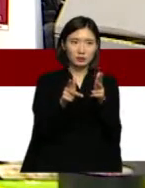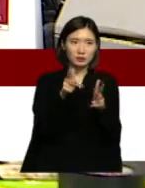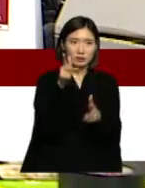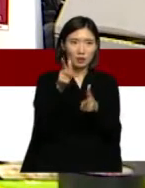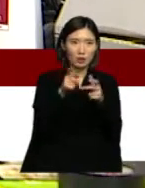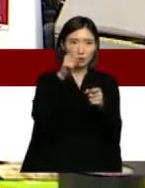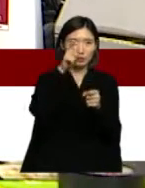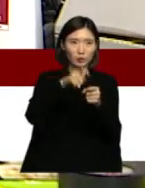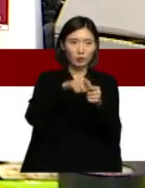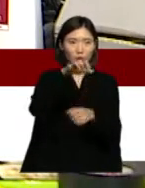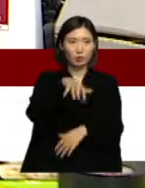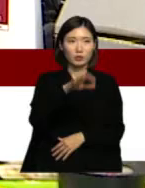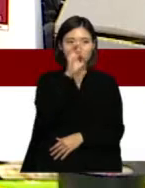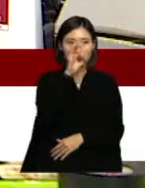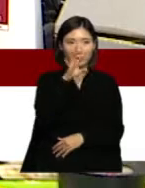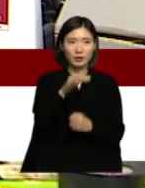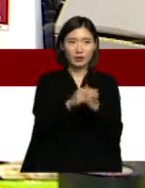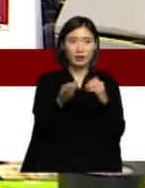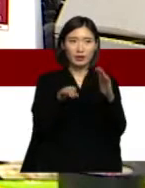네.